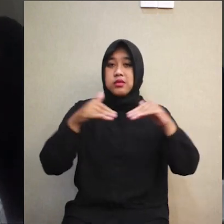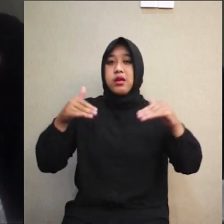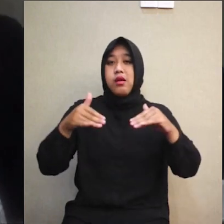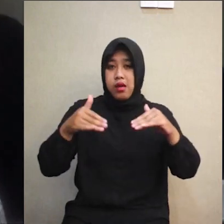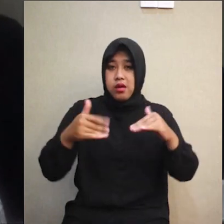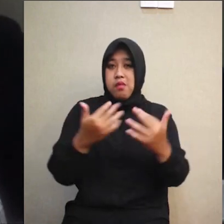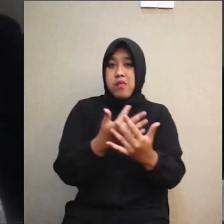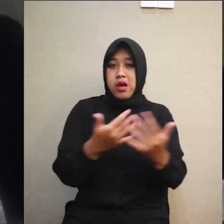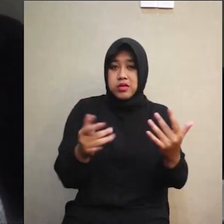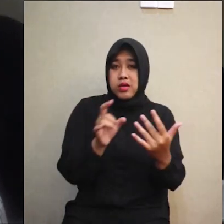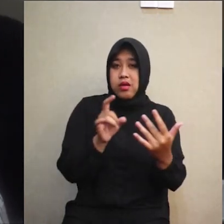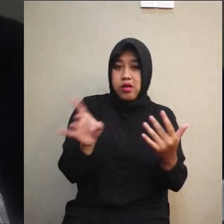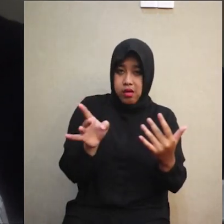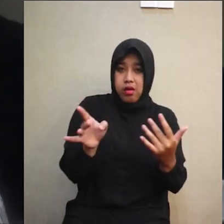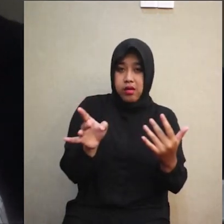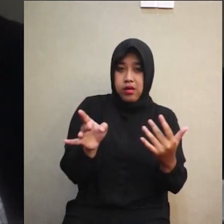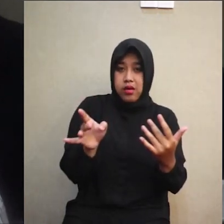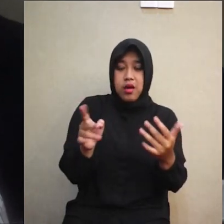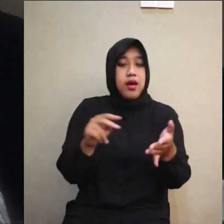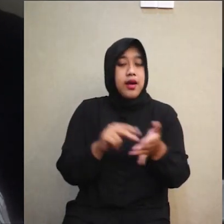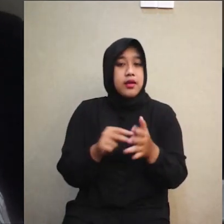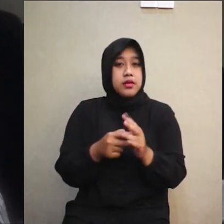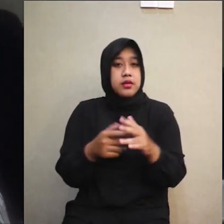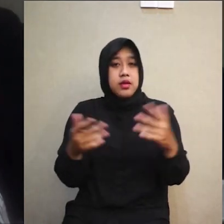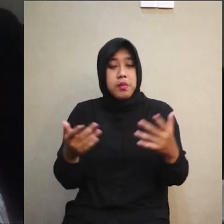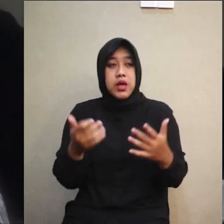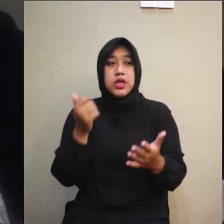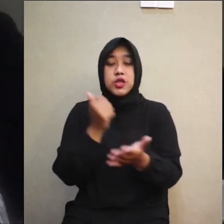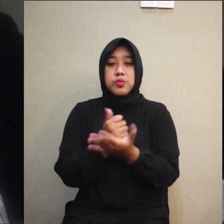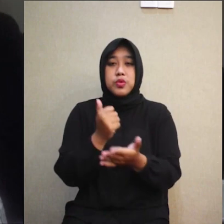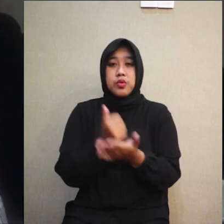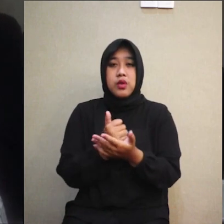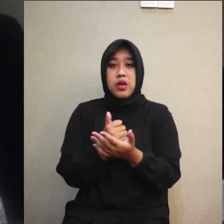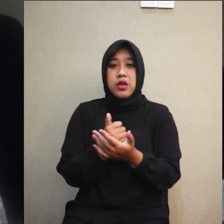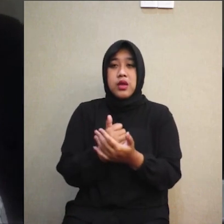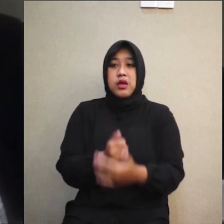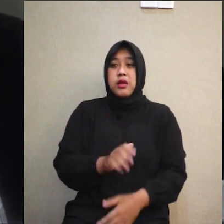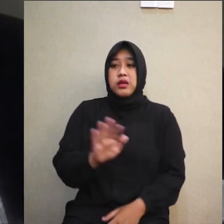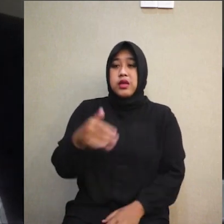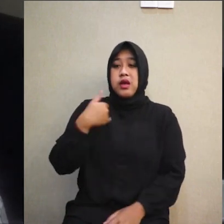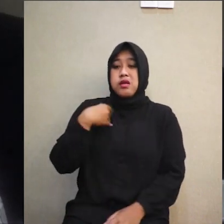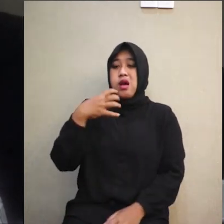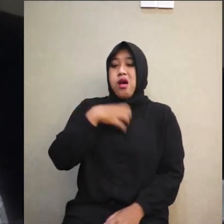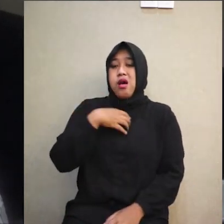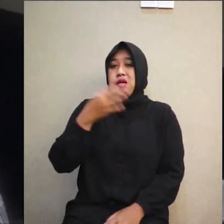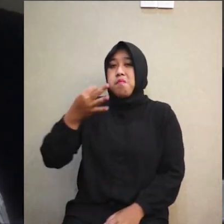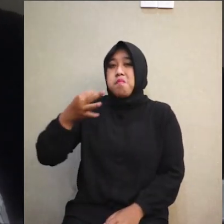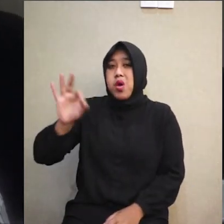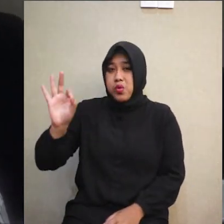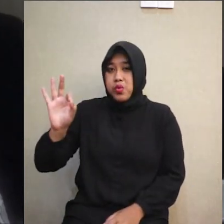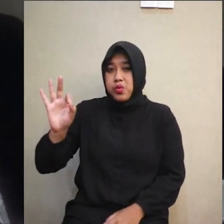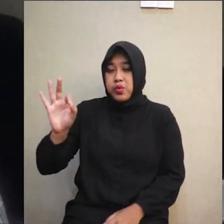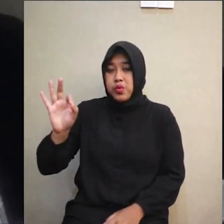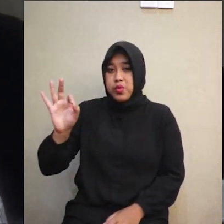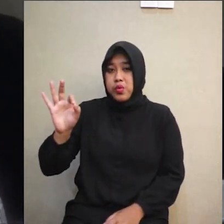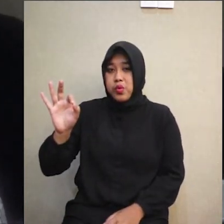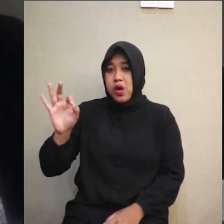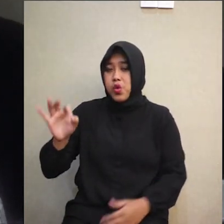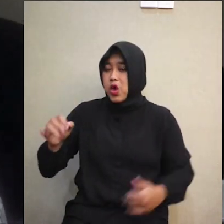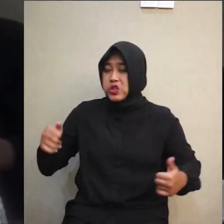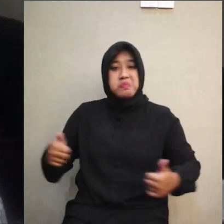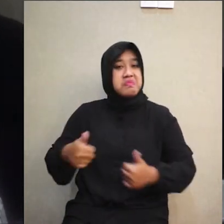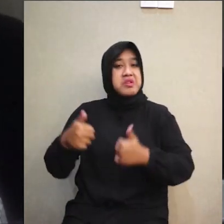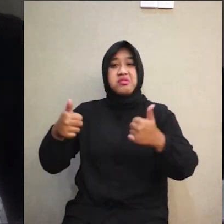dengan manusia yang lain artinya sebenarnya tidak ada hak yang baru atau spesial